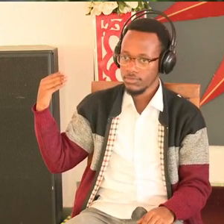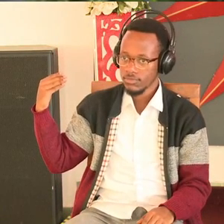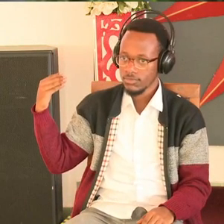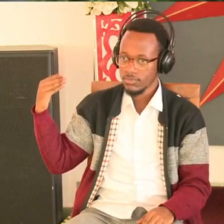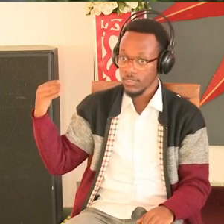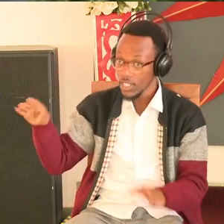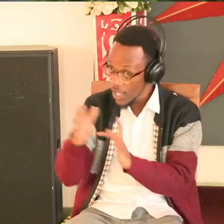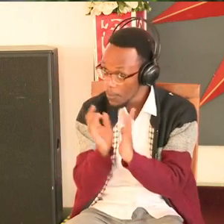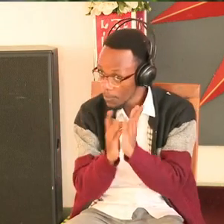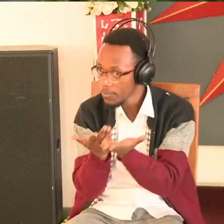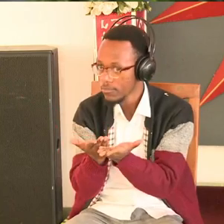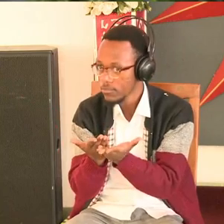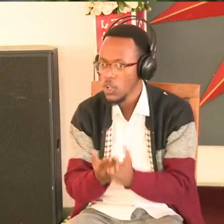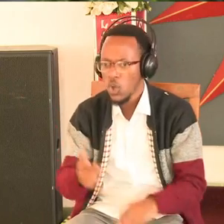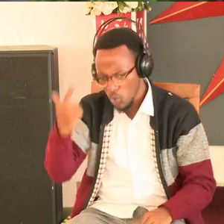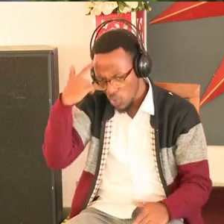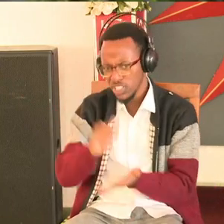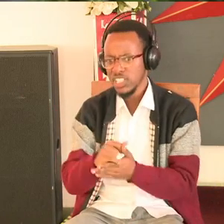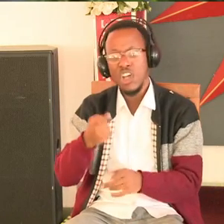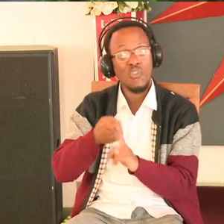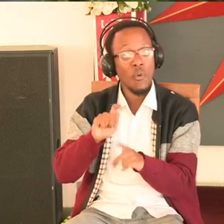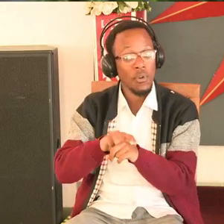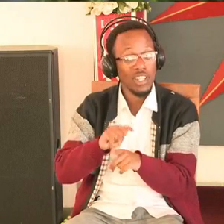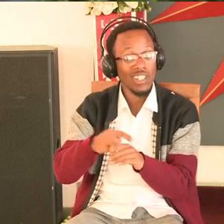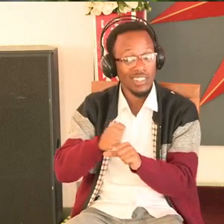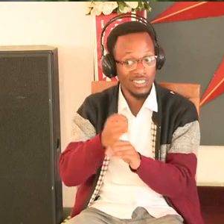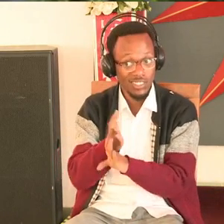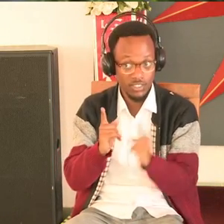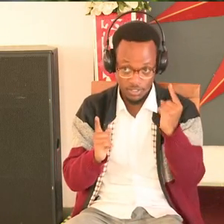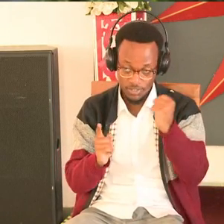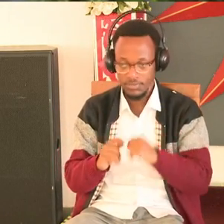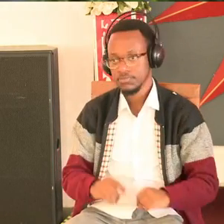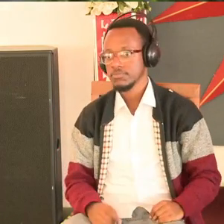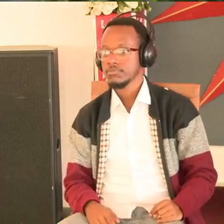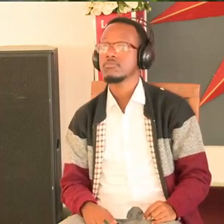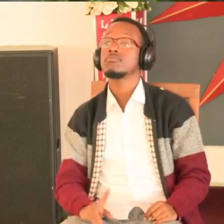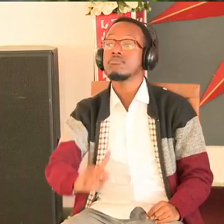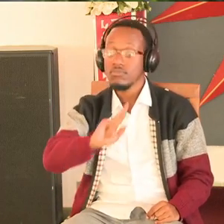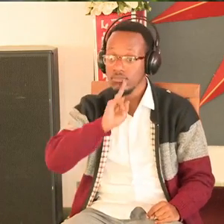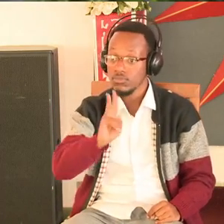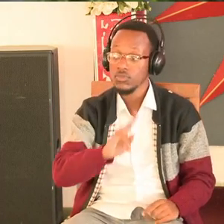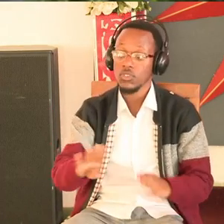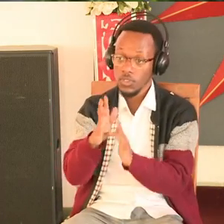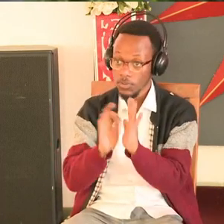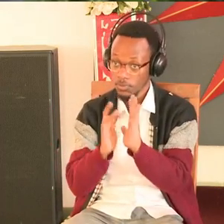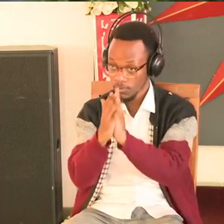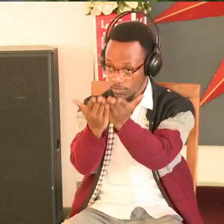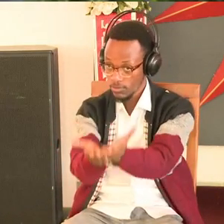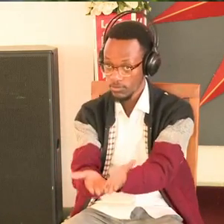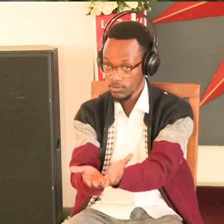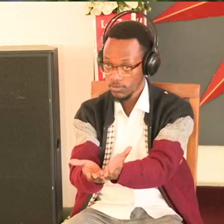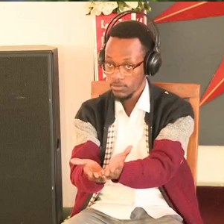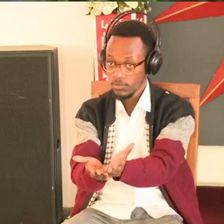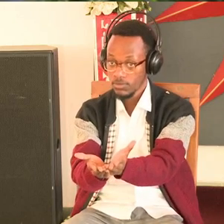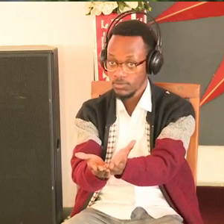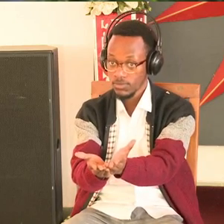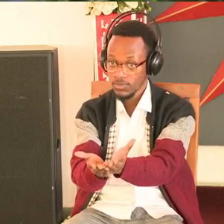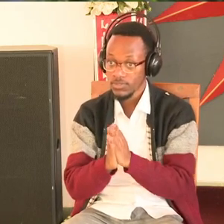la reformation kuva ku gihe cy'ubugorozi les vérités bibliques abukuri ba